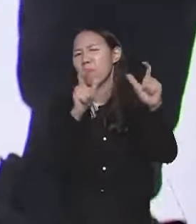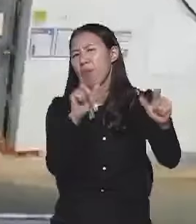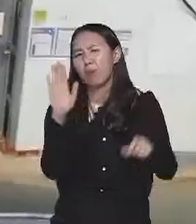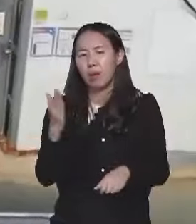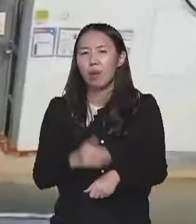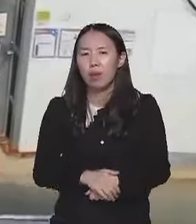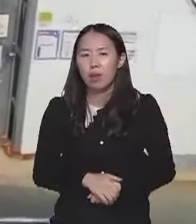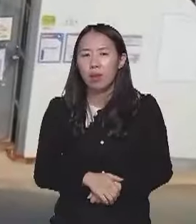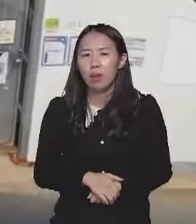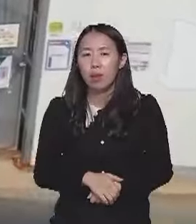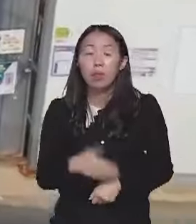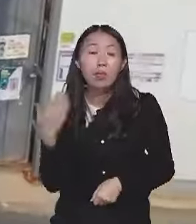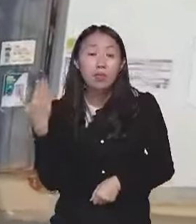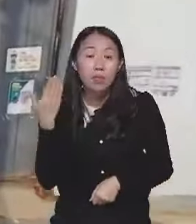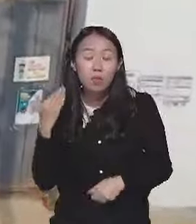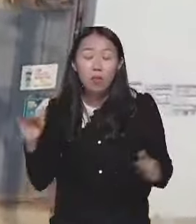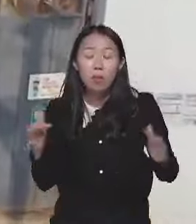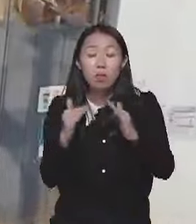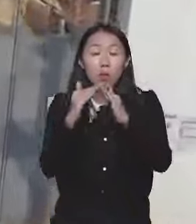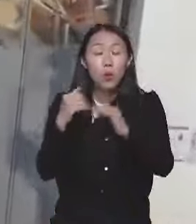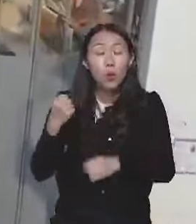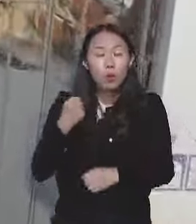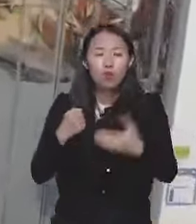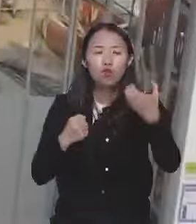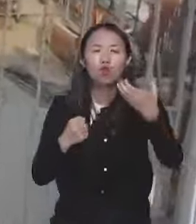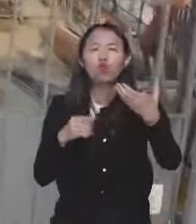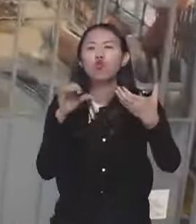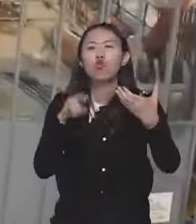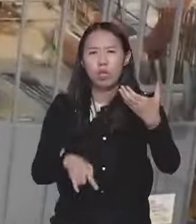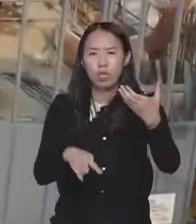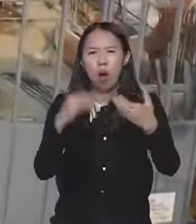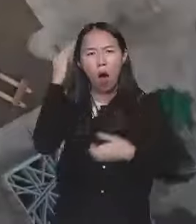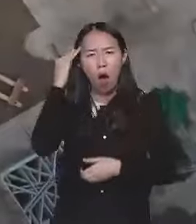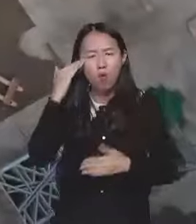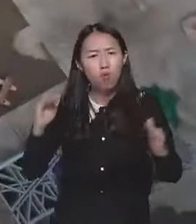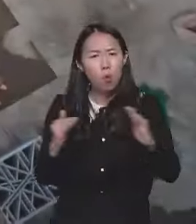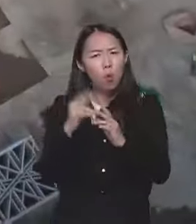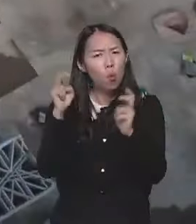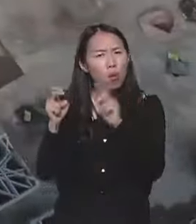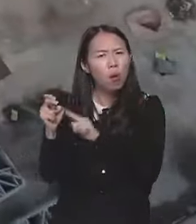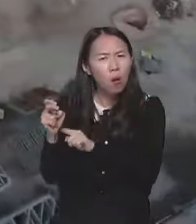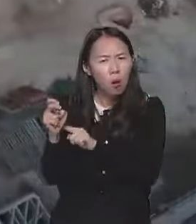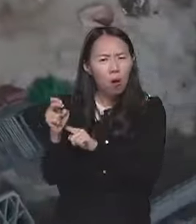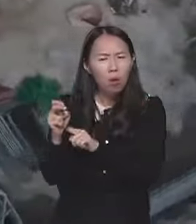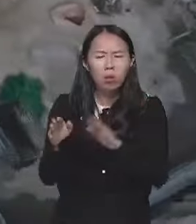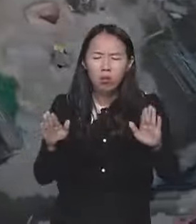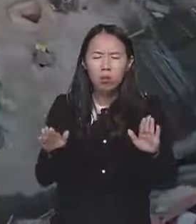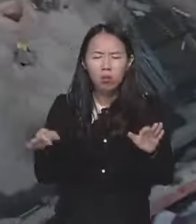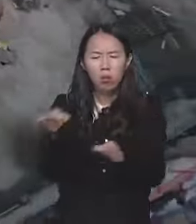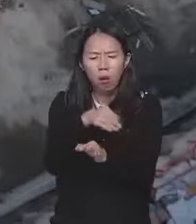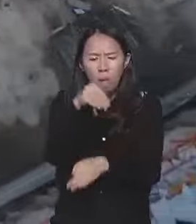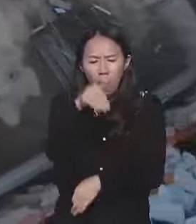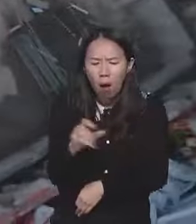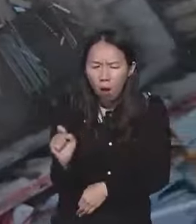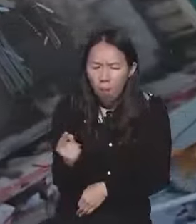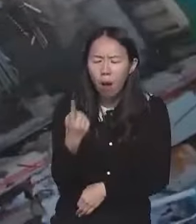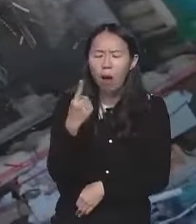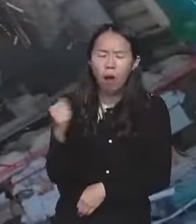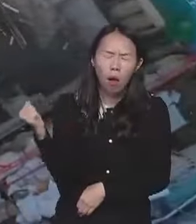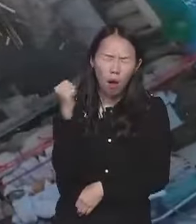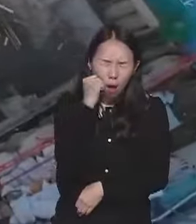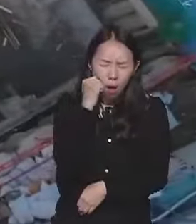있습니다 지난해 시공능력순위 9위였던 한국 건설이 얼어붙은 부동산 경기의 직격탄을 맞으면서 협력